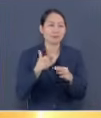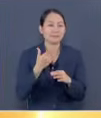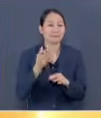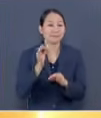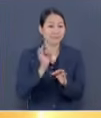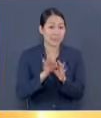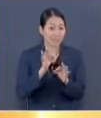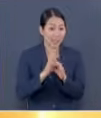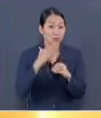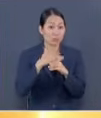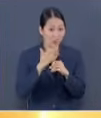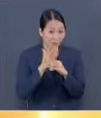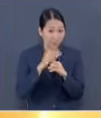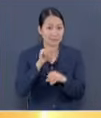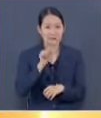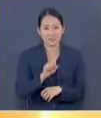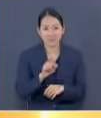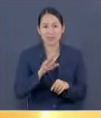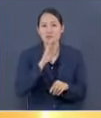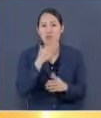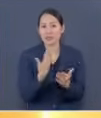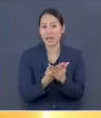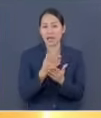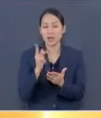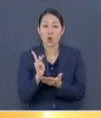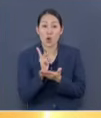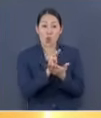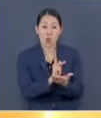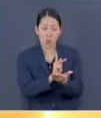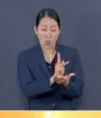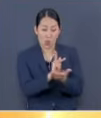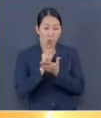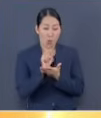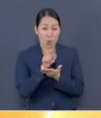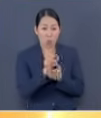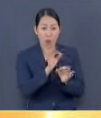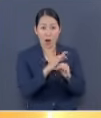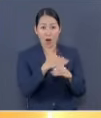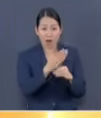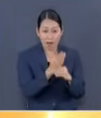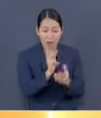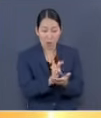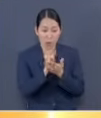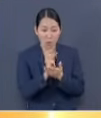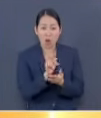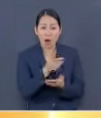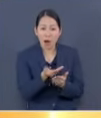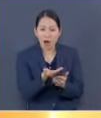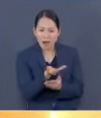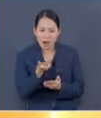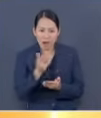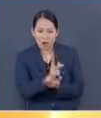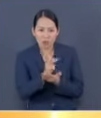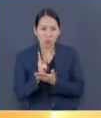อยกู้รัฐบาลดังนั้นทางเลือกสุดท้ายถ้าจะต้องกู้มาเพื่อมาทำดิจิตอลวอลเล็ตมาแจกเงินเนี่ยมันเหลือแค่ออกพรก.